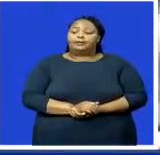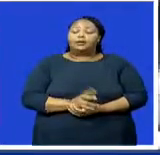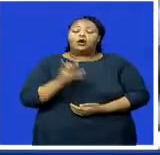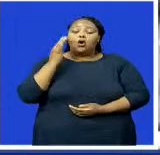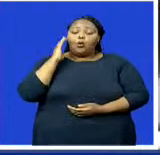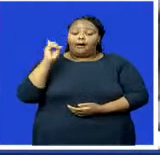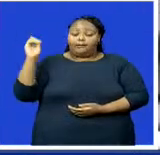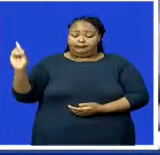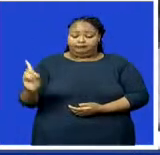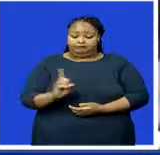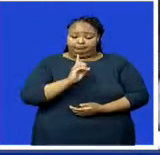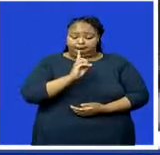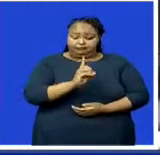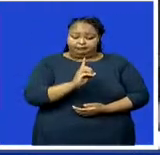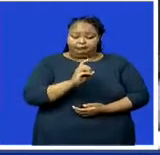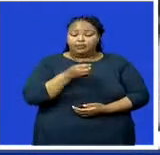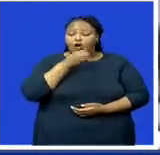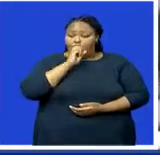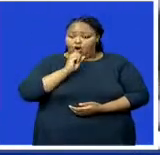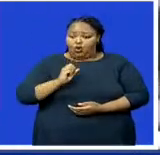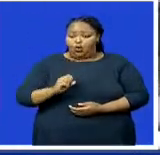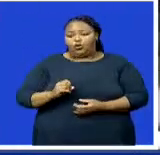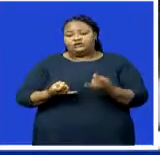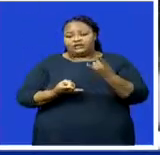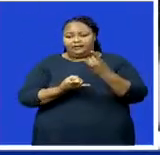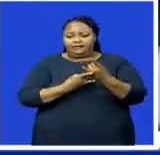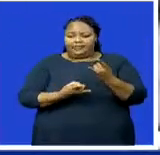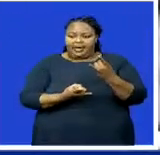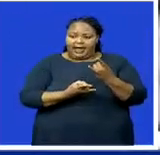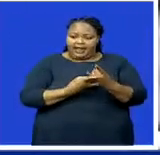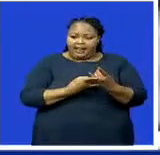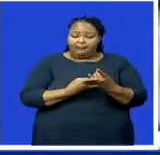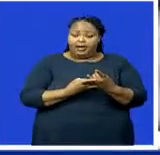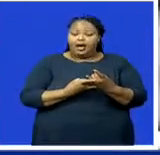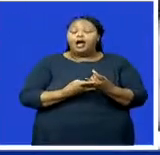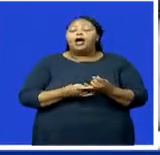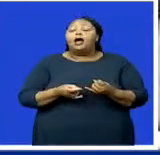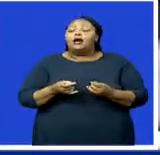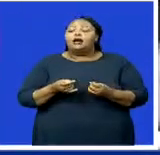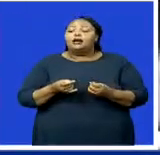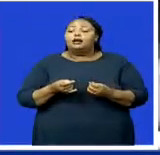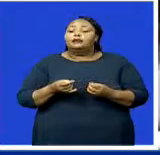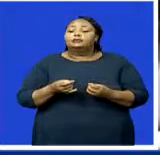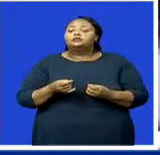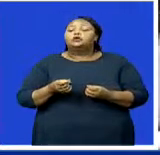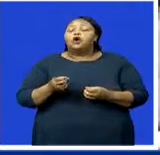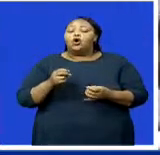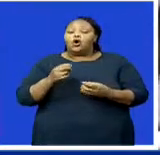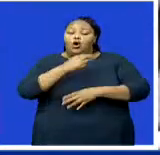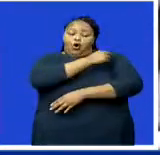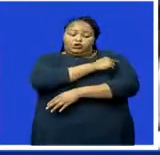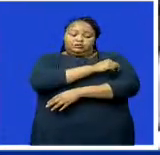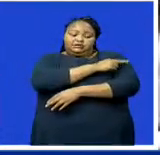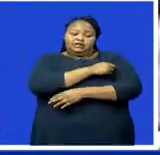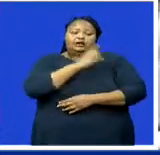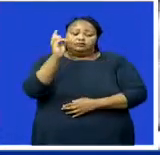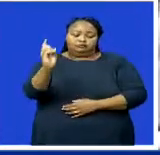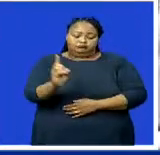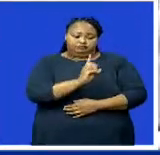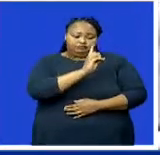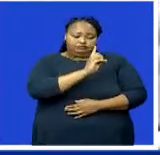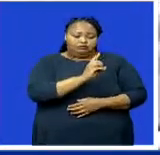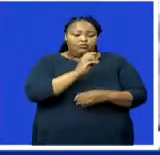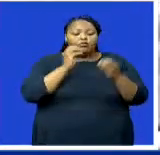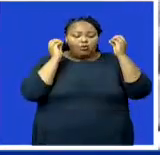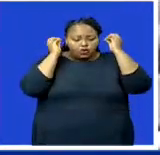loku kuphela but siphindze simthathe simise sibedlela ayokholinga bodokotela uhambile ke